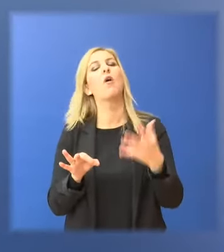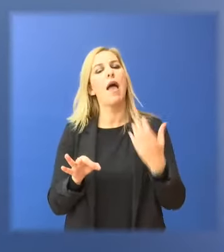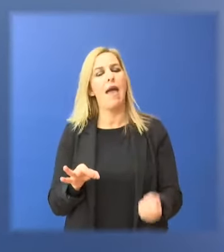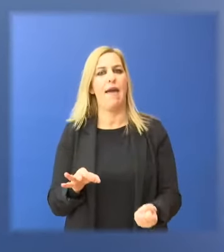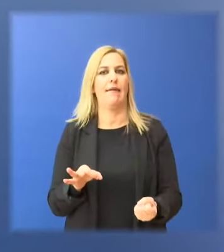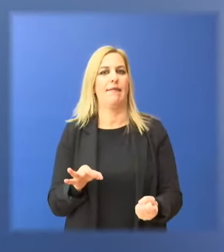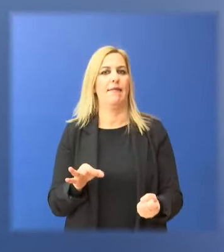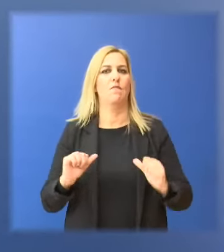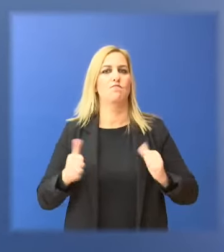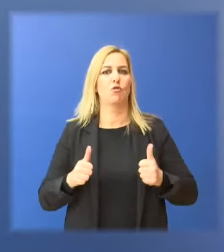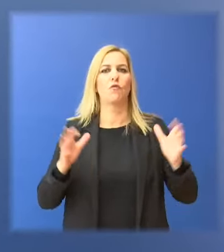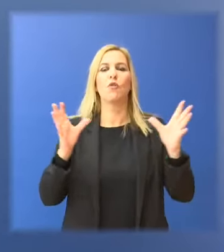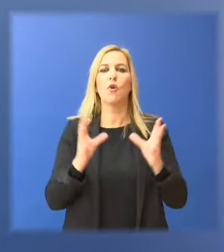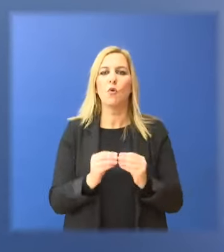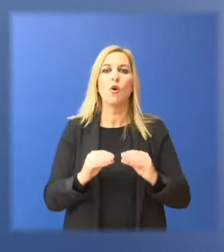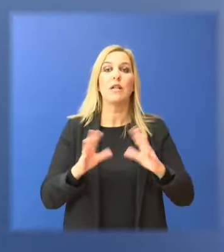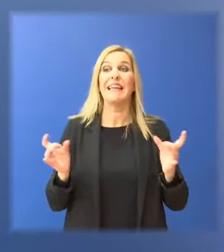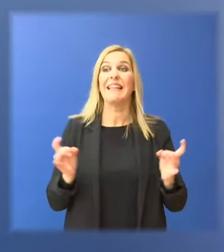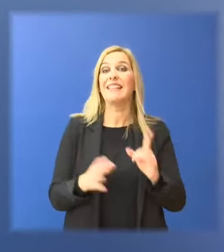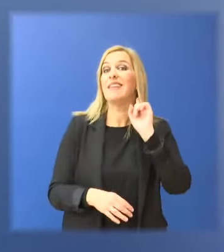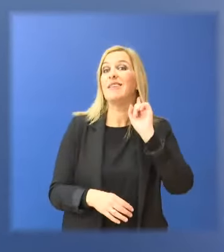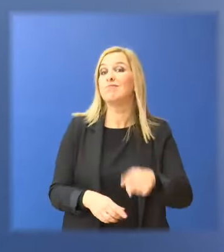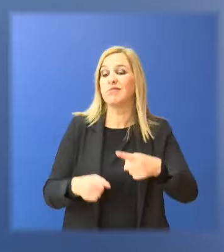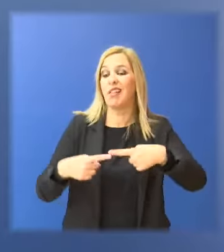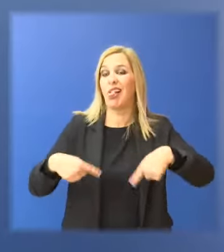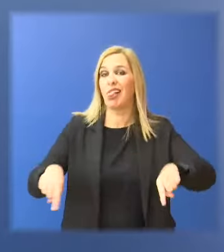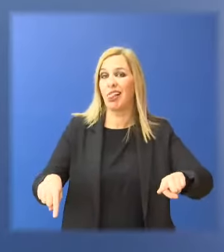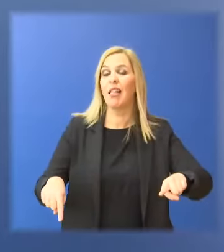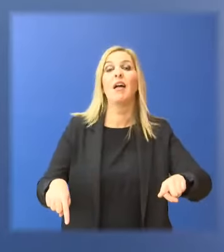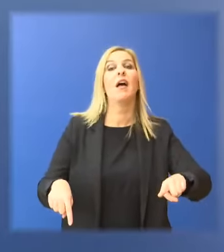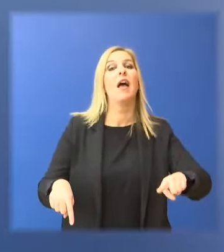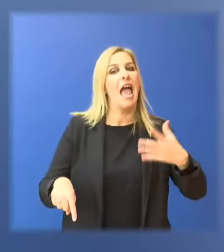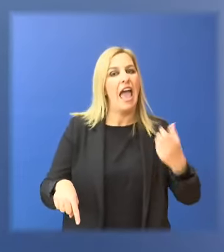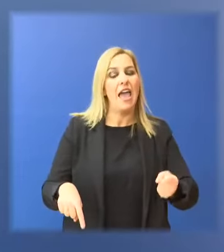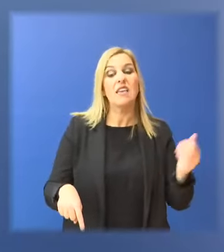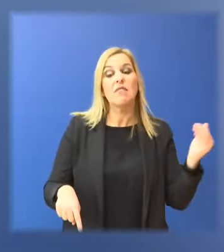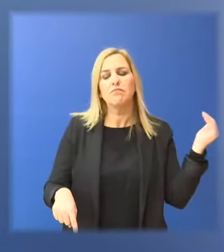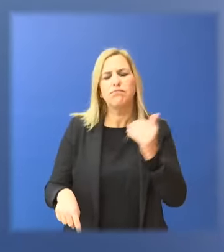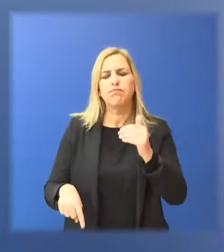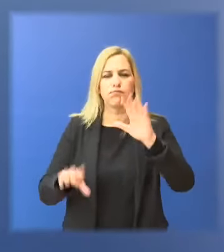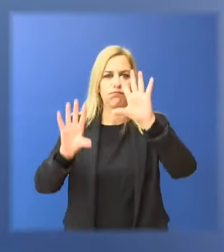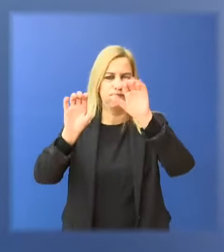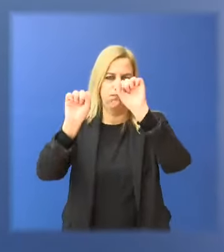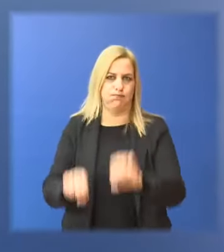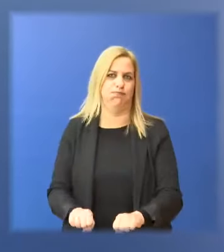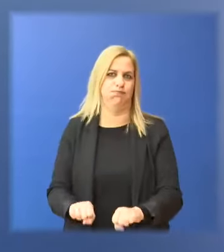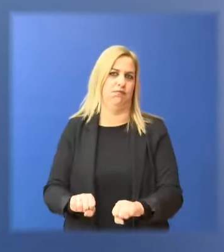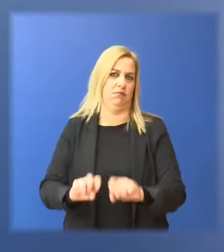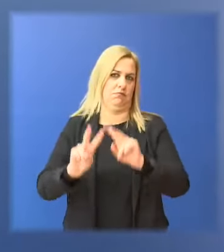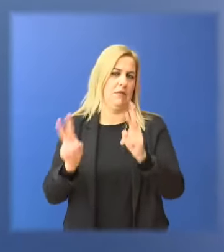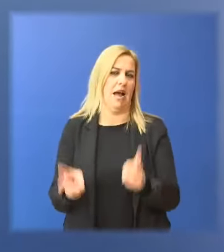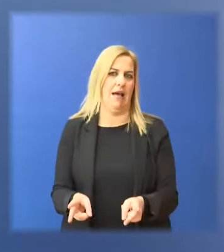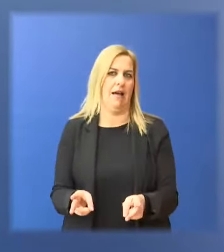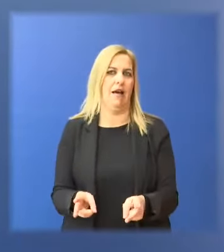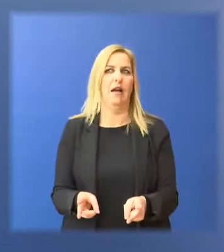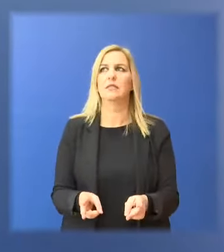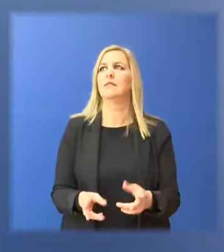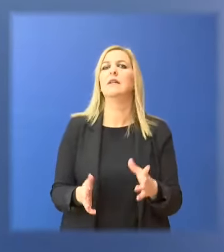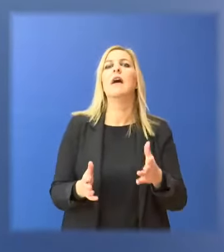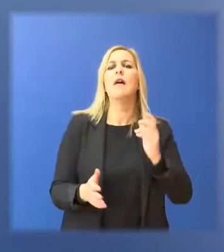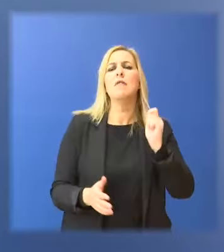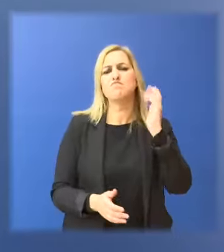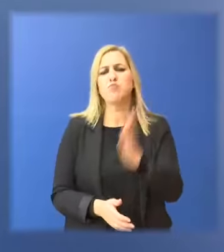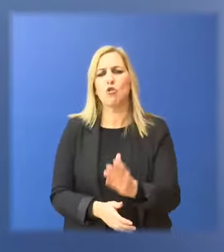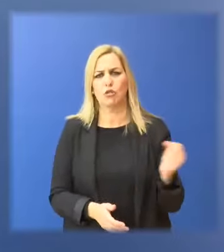για την επιβολή της νομοθεσίας για παραβάσεις σε υγειαλούς, όπως μέτρα άμεσης διακοπής και αποτροπής της αυθαίρετης κατάληψης, αυστηροποίηση